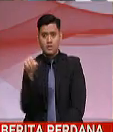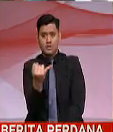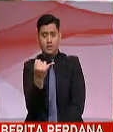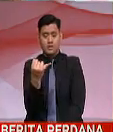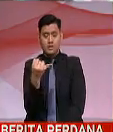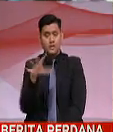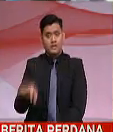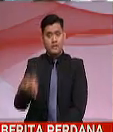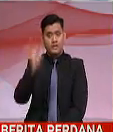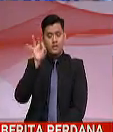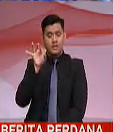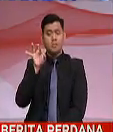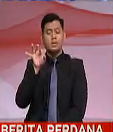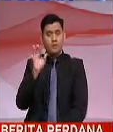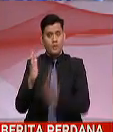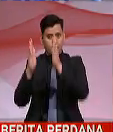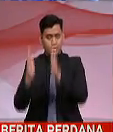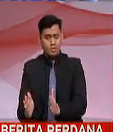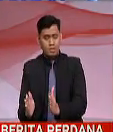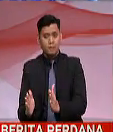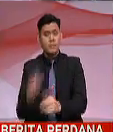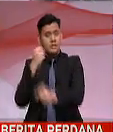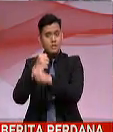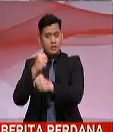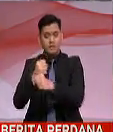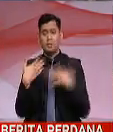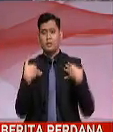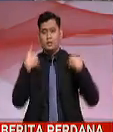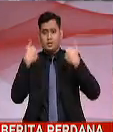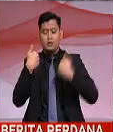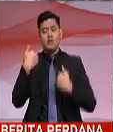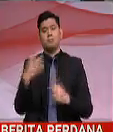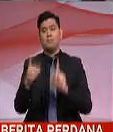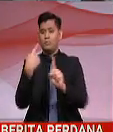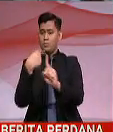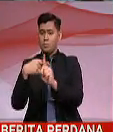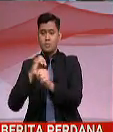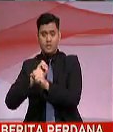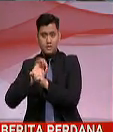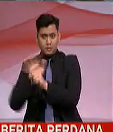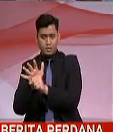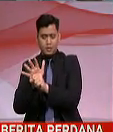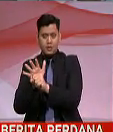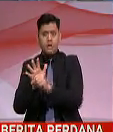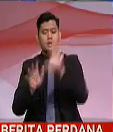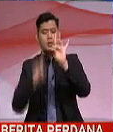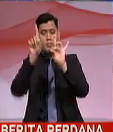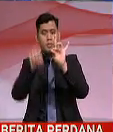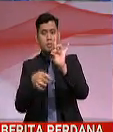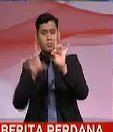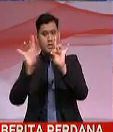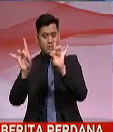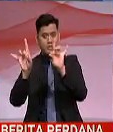kes ke-9083 iaitu seorang petugas kesihatan dikesan positif wabak itu pada 8 Ogos.